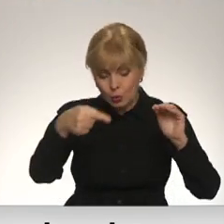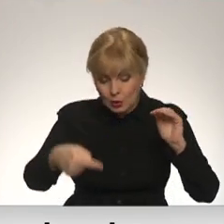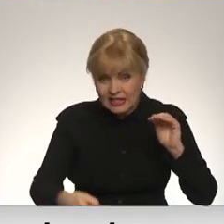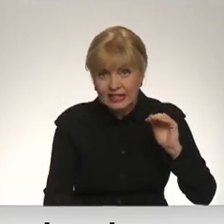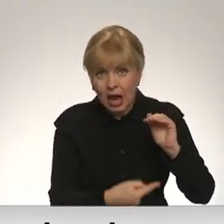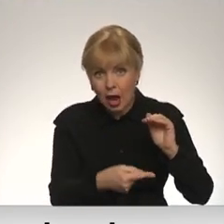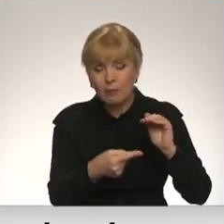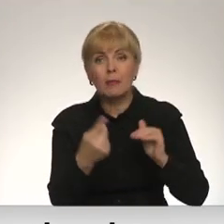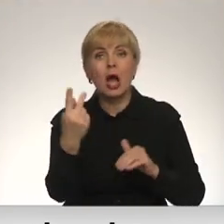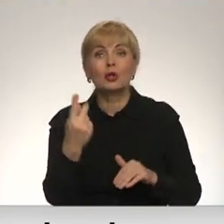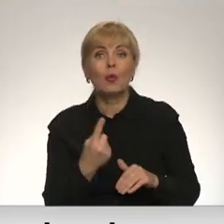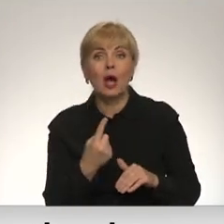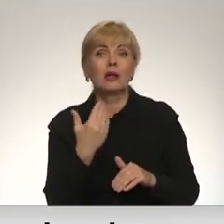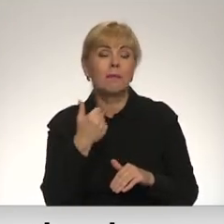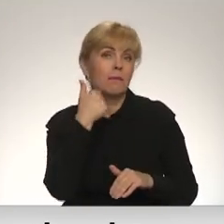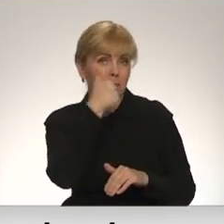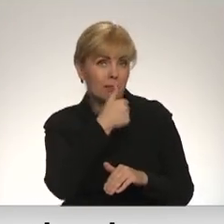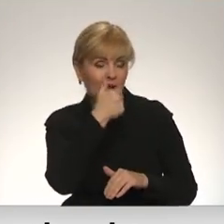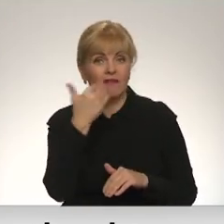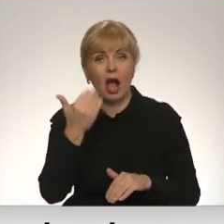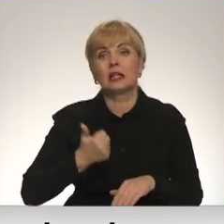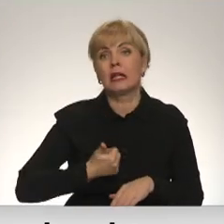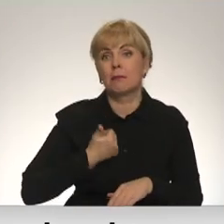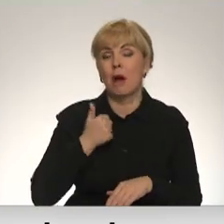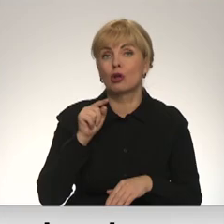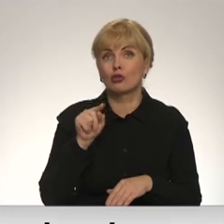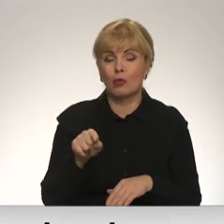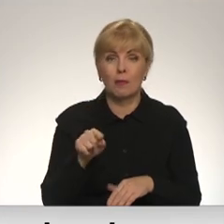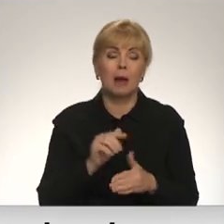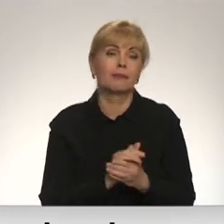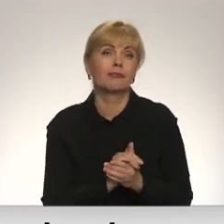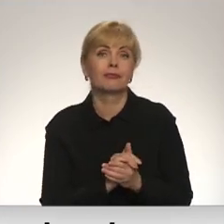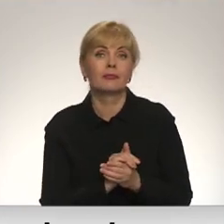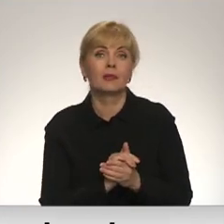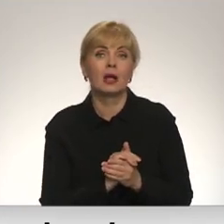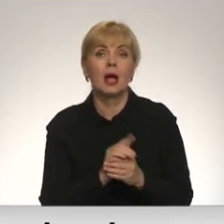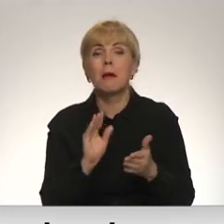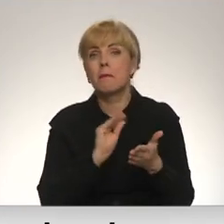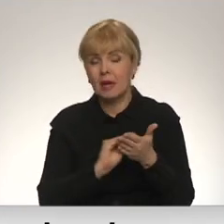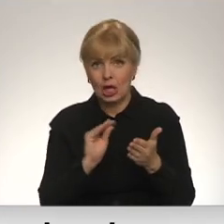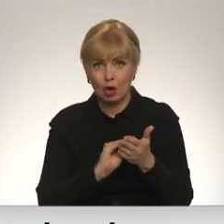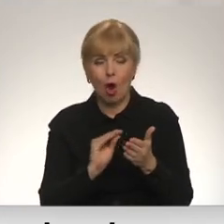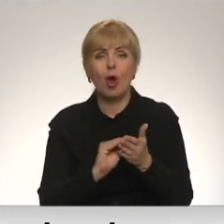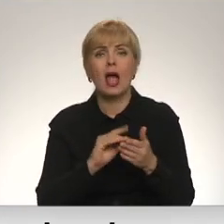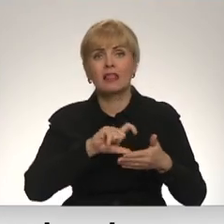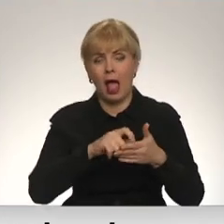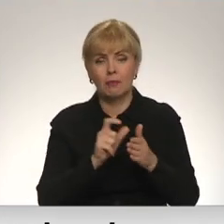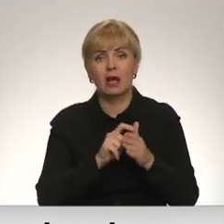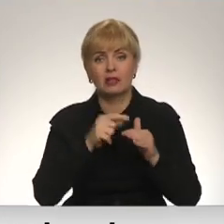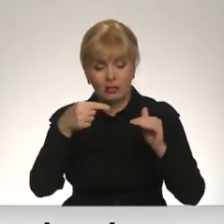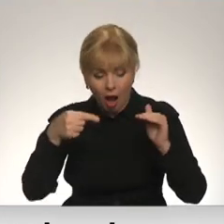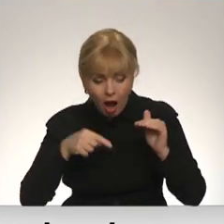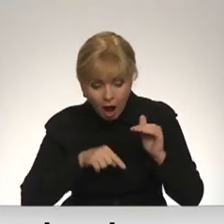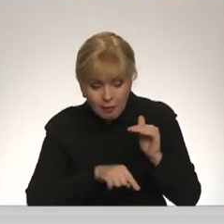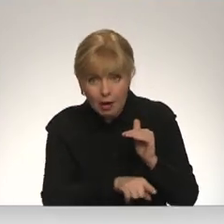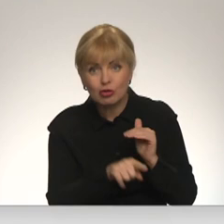pārsvarā nonākušas privātpersonu īpašumā. Regera telpās ir pazemes telpas, kuras